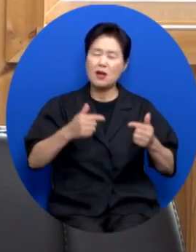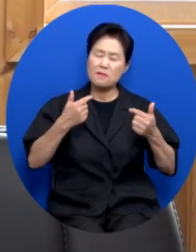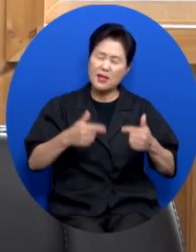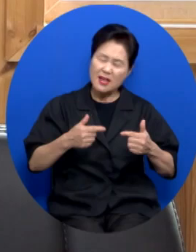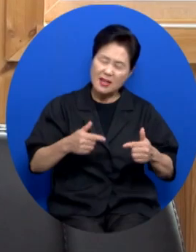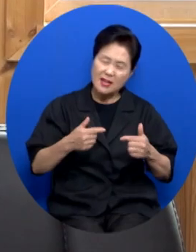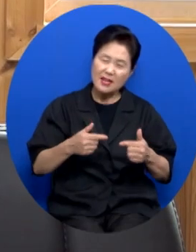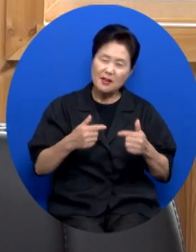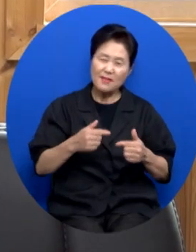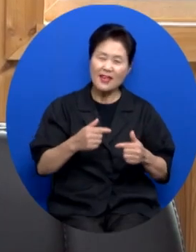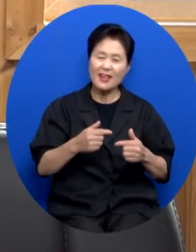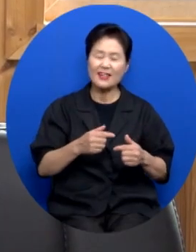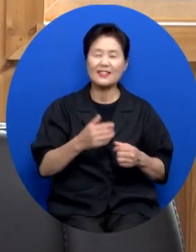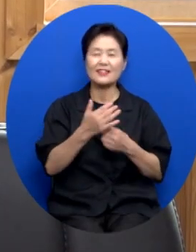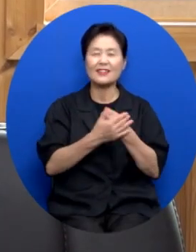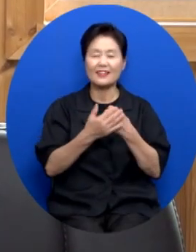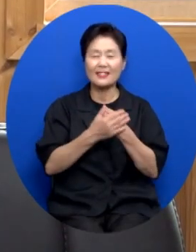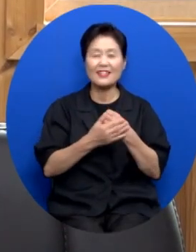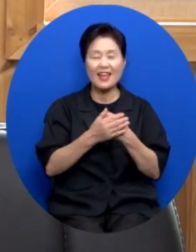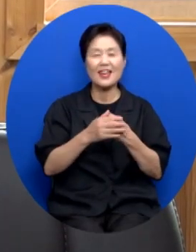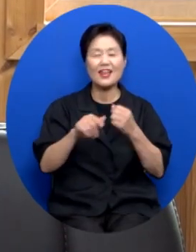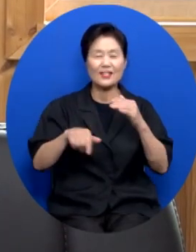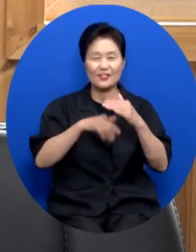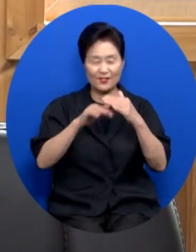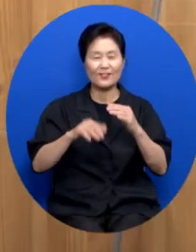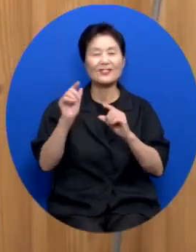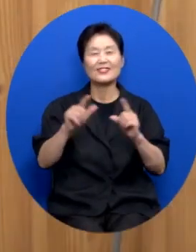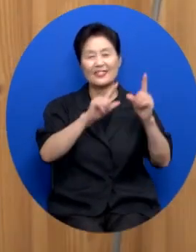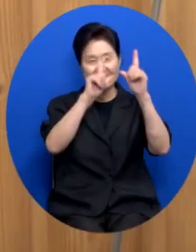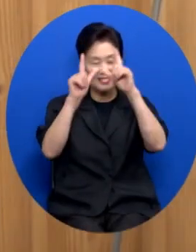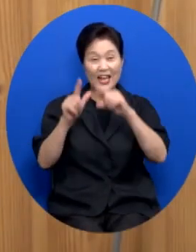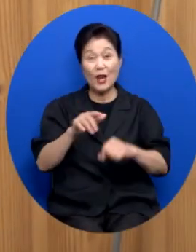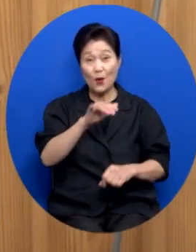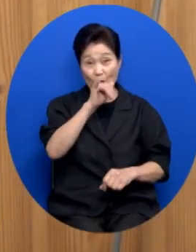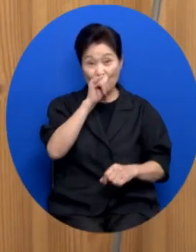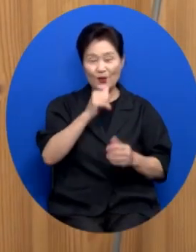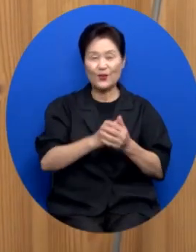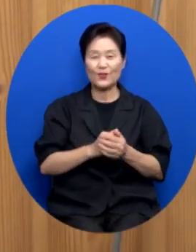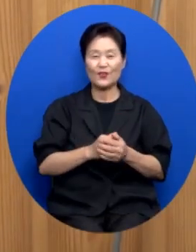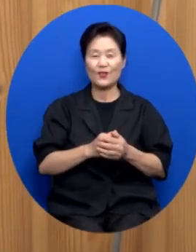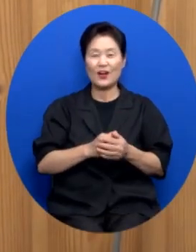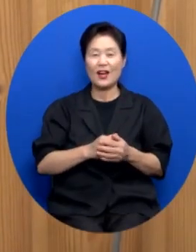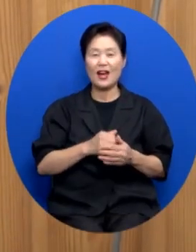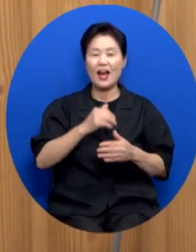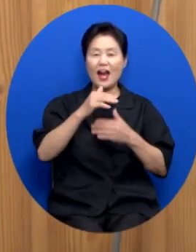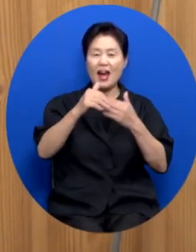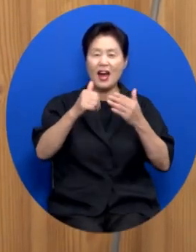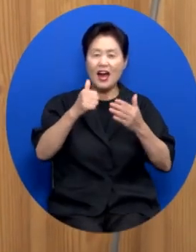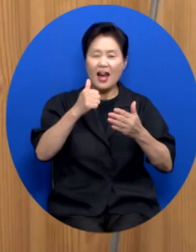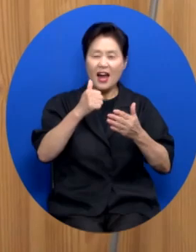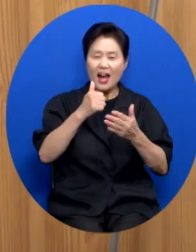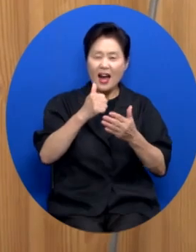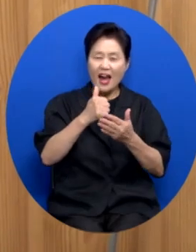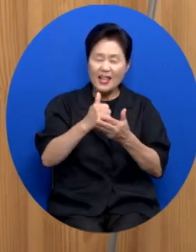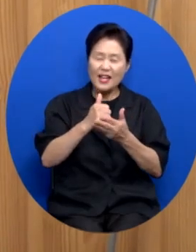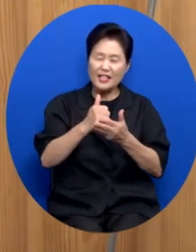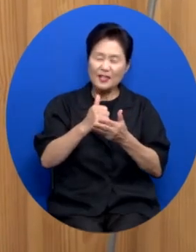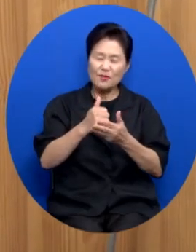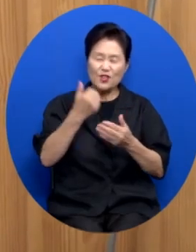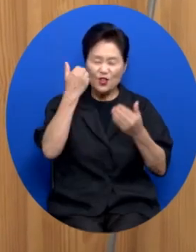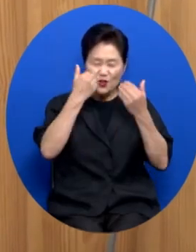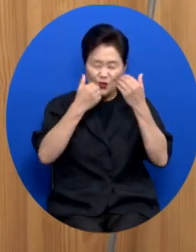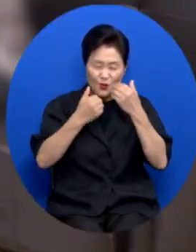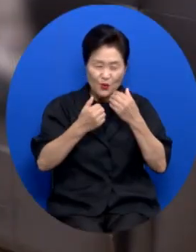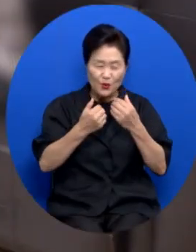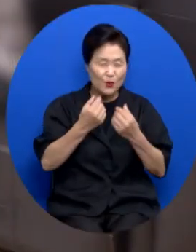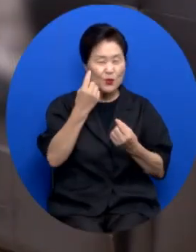매일매일이 사실 은혜 속에서 살아가고 하나님이 누구보다도 사랑해 주신다고 생각하고